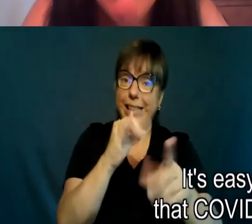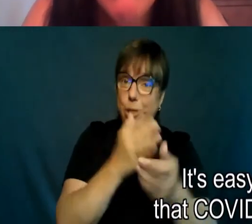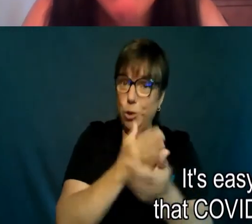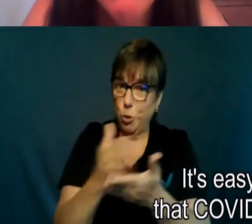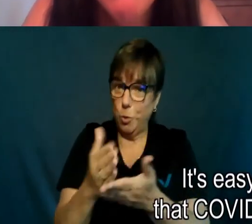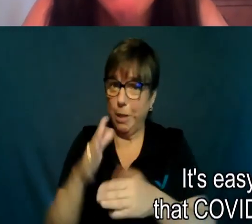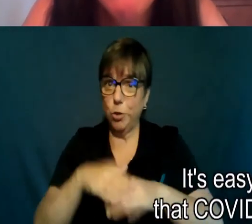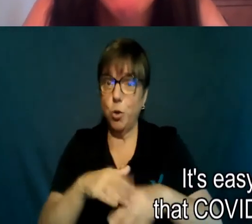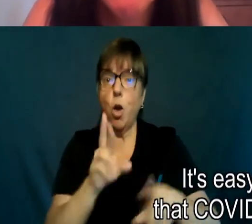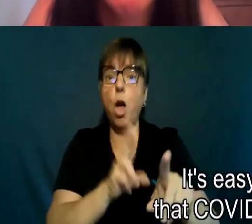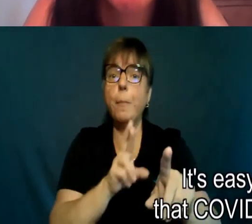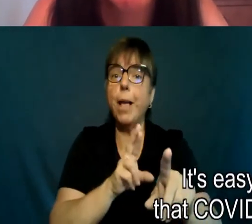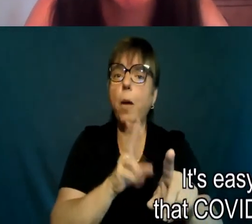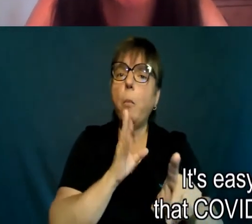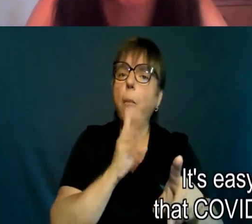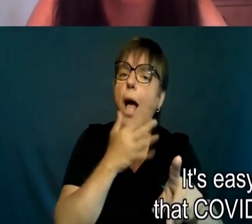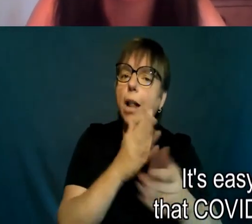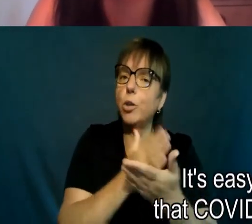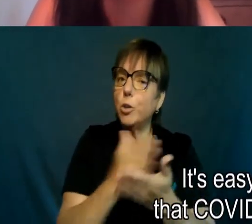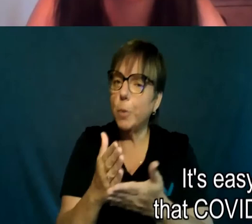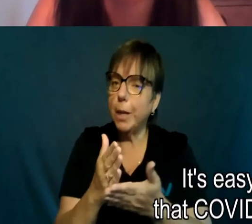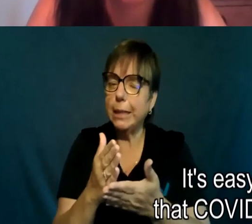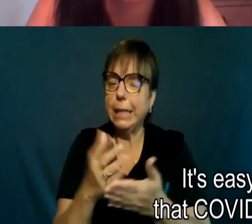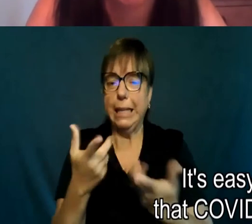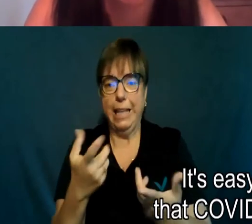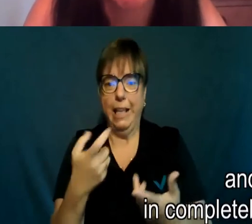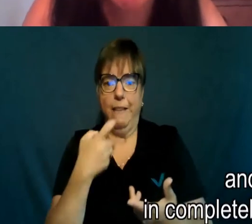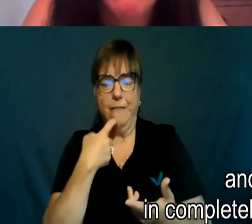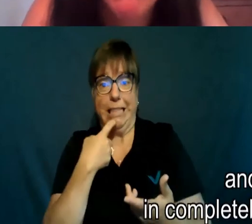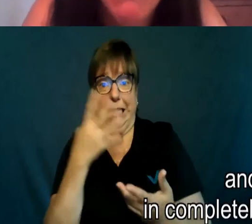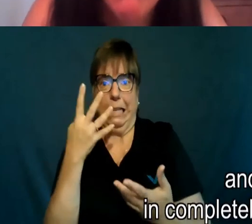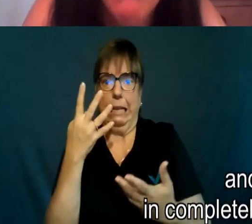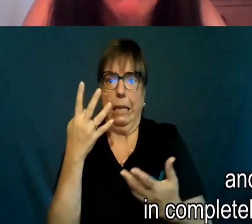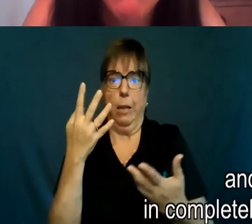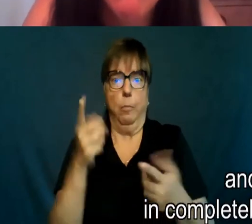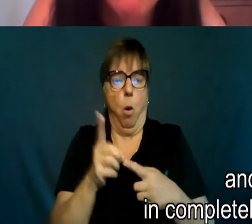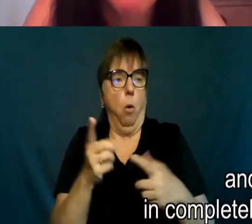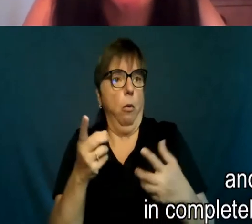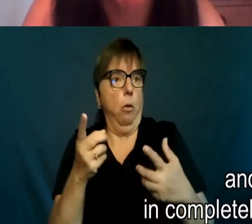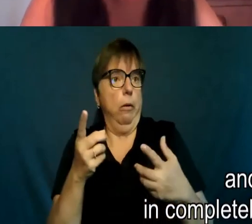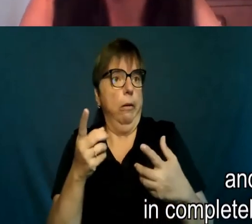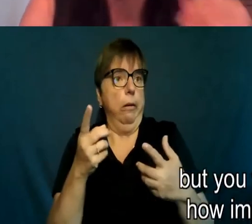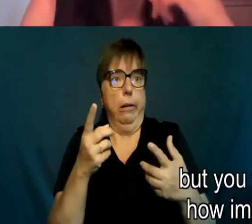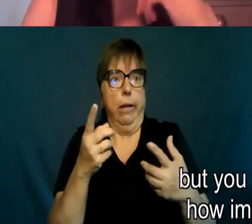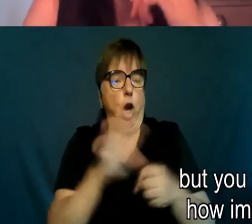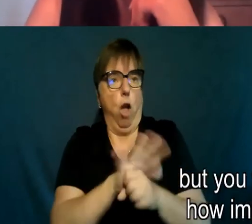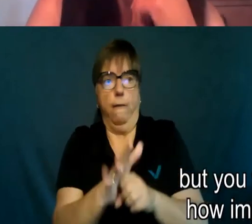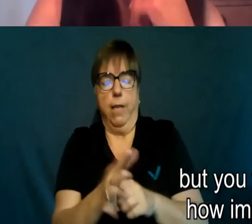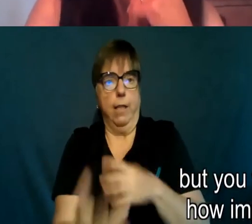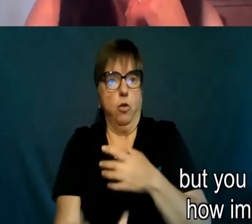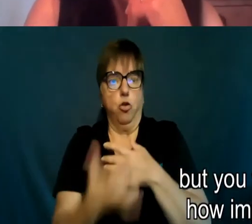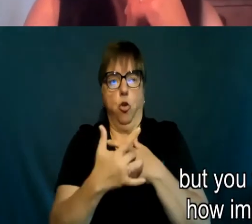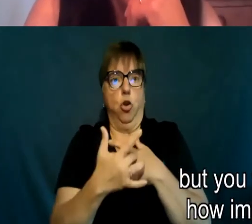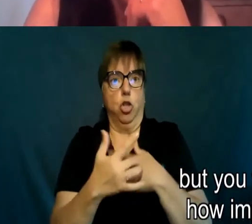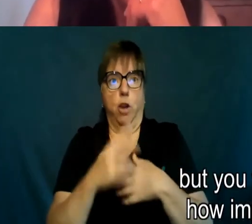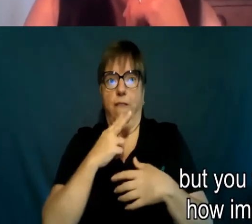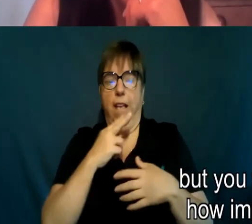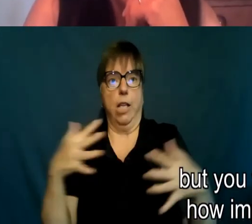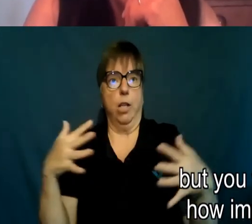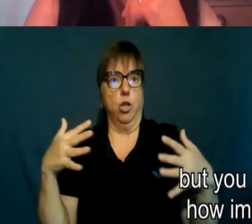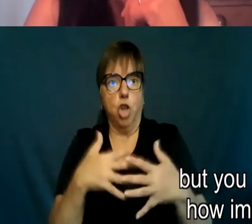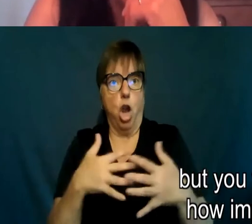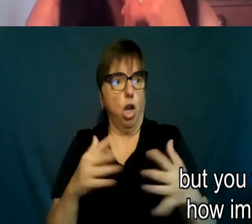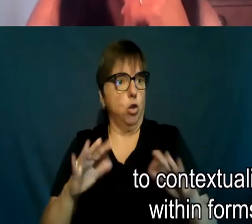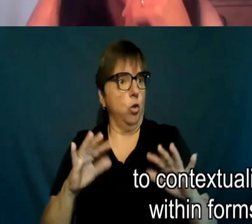facile d'imaginer au grand que le Covid nous touche par surprise soudainement de manière complètement nouvelle. Mais vous avez écrit par contre qu'il est